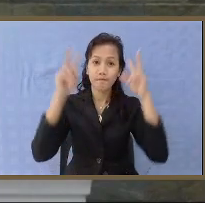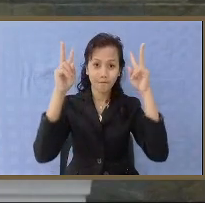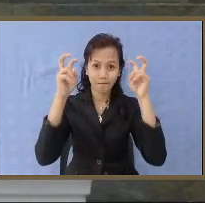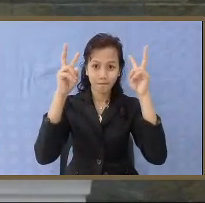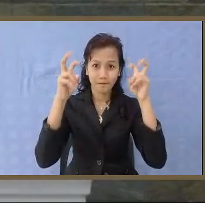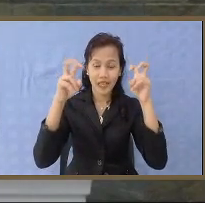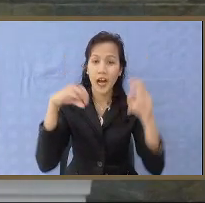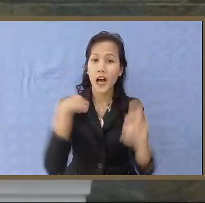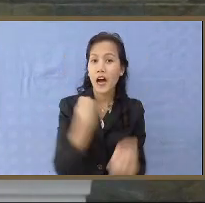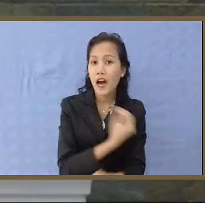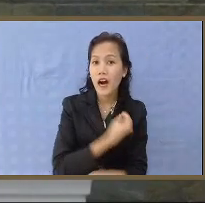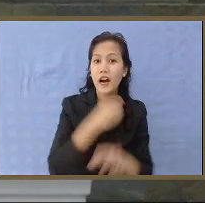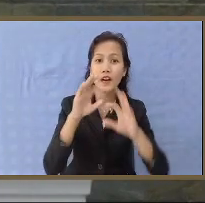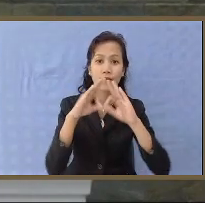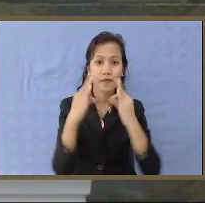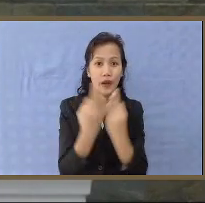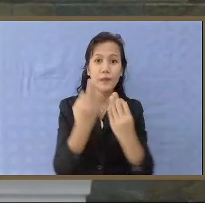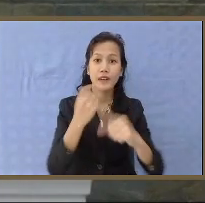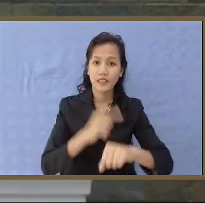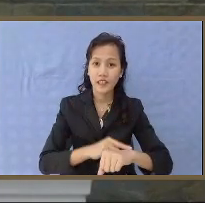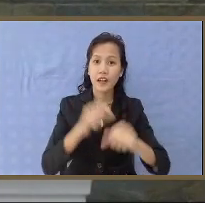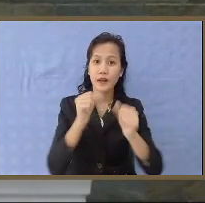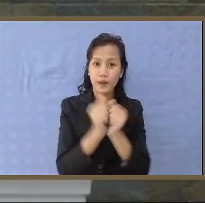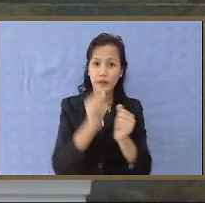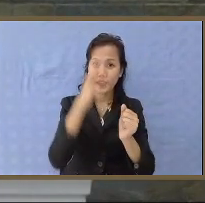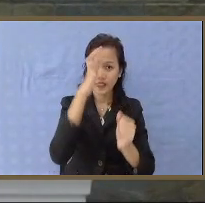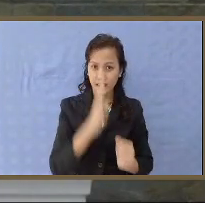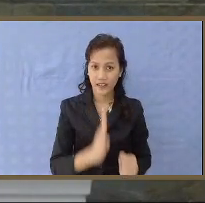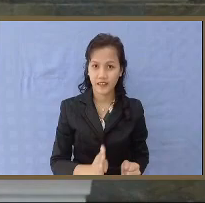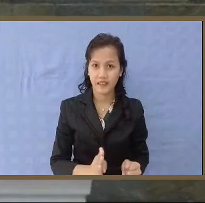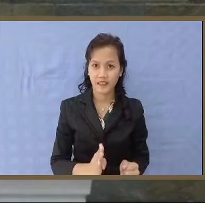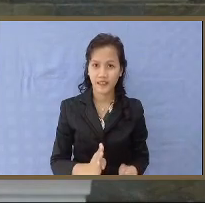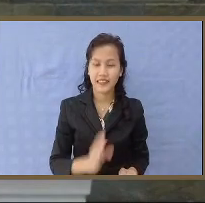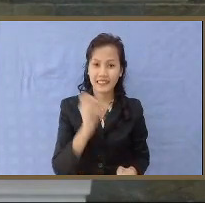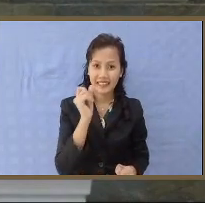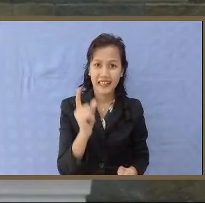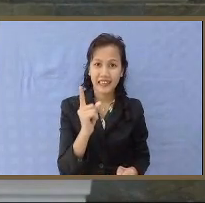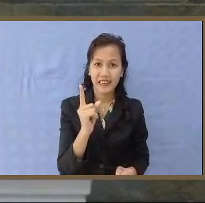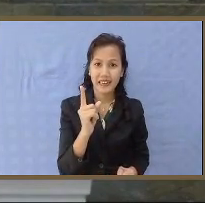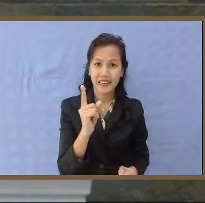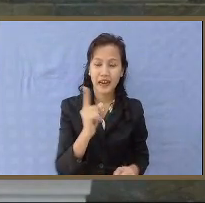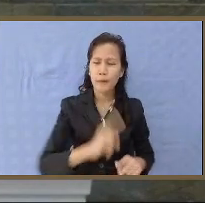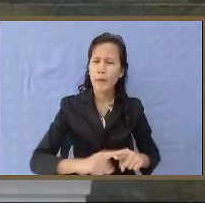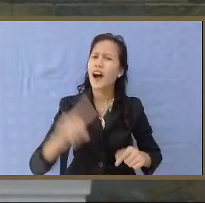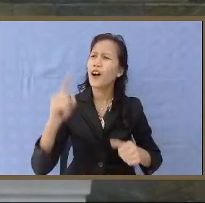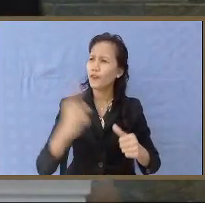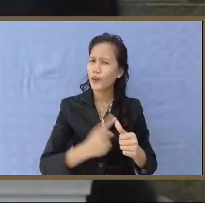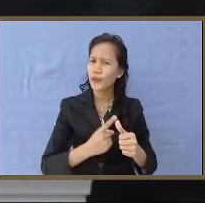sa lahat ay gusto ko pong maunawaan po natin ang kahalagahan.